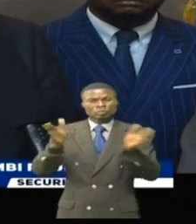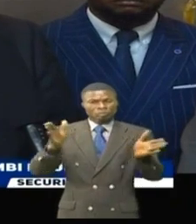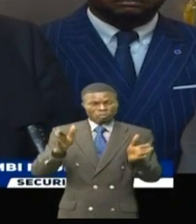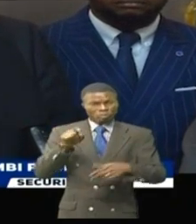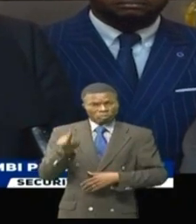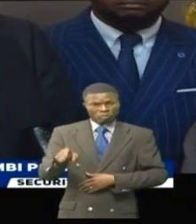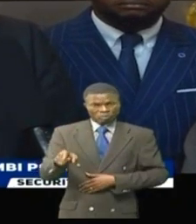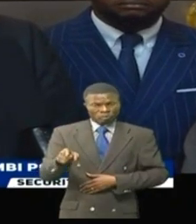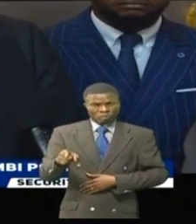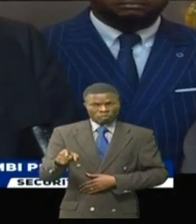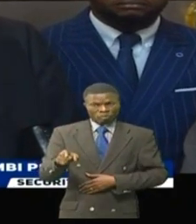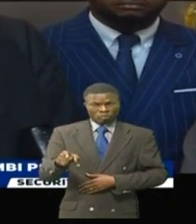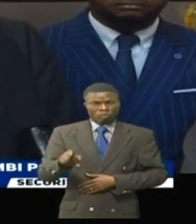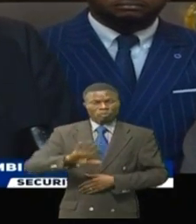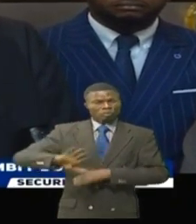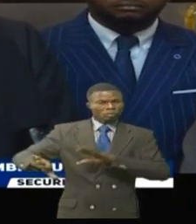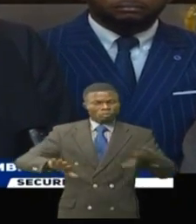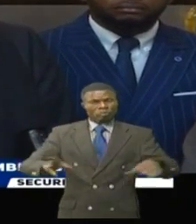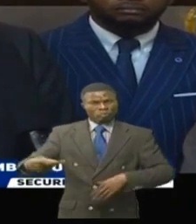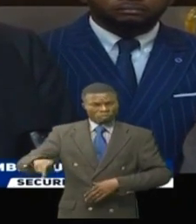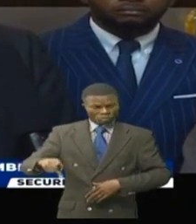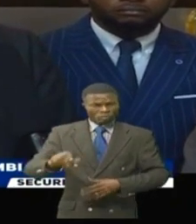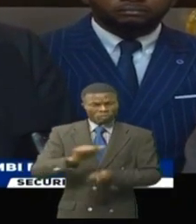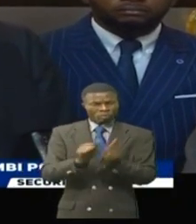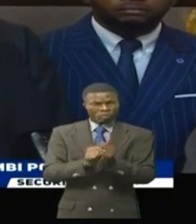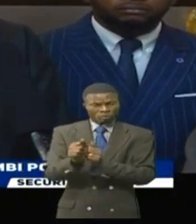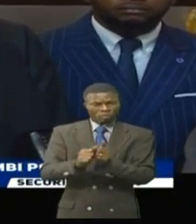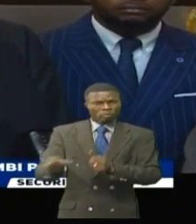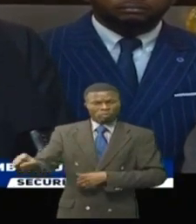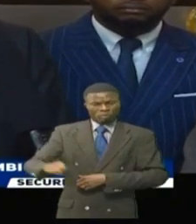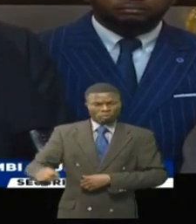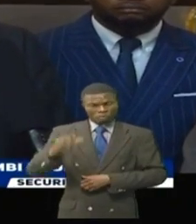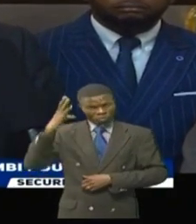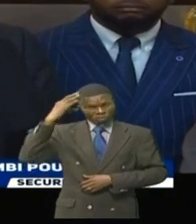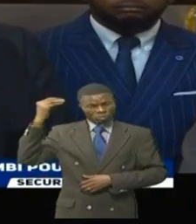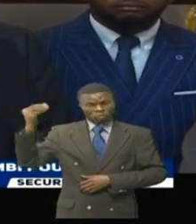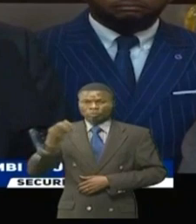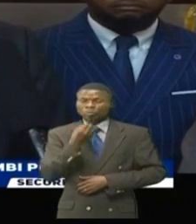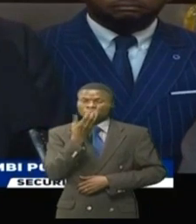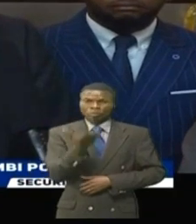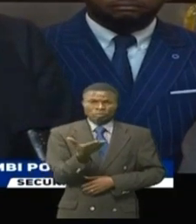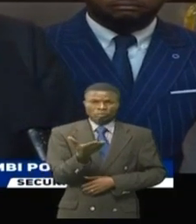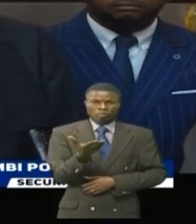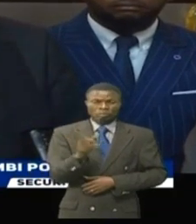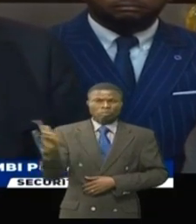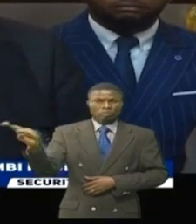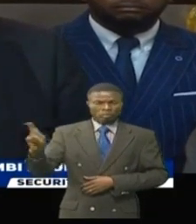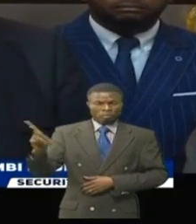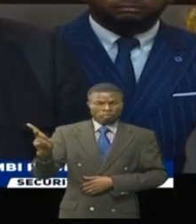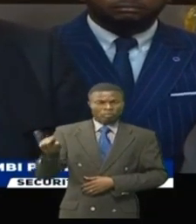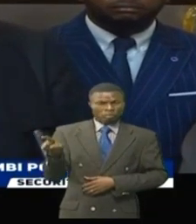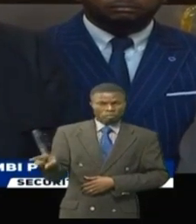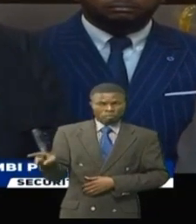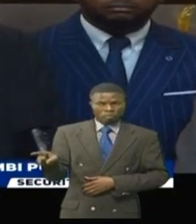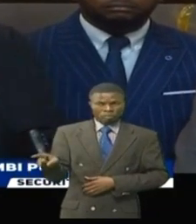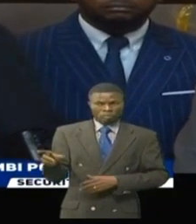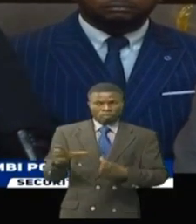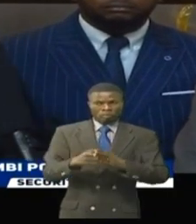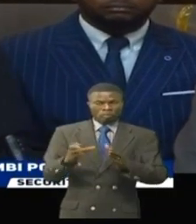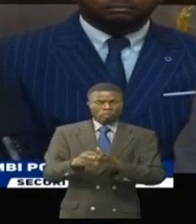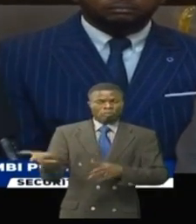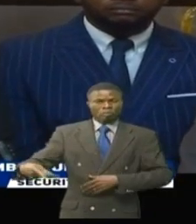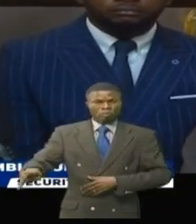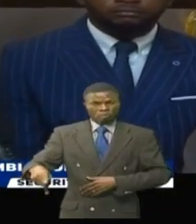transitionnelle, elle est décentralisée, elle est sectorielle. On prend l'expérience du Kasaï, avec la commission